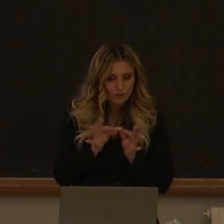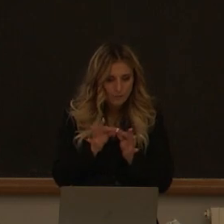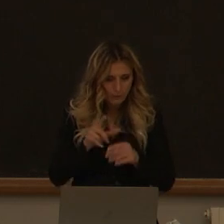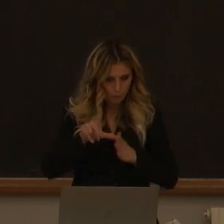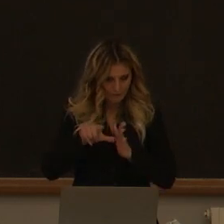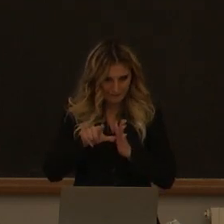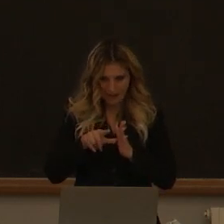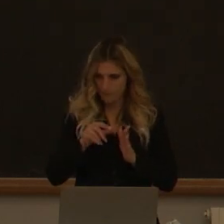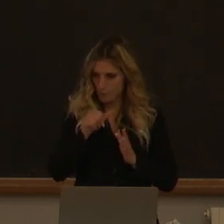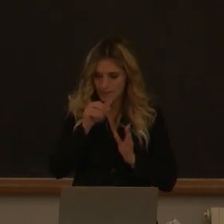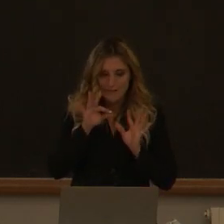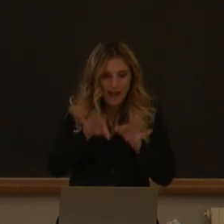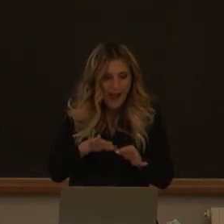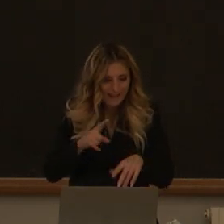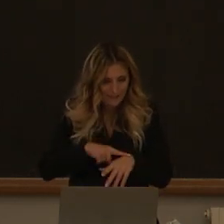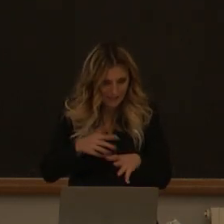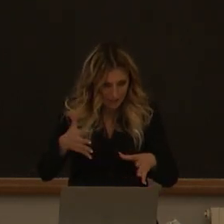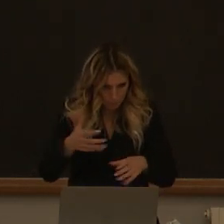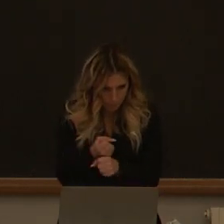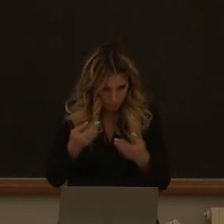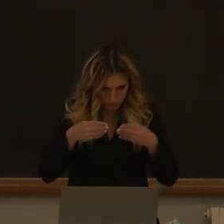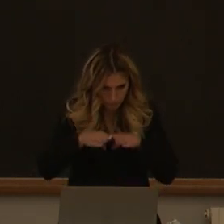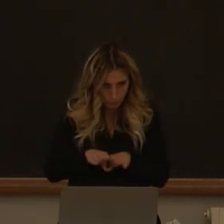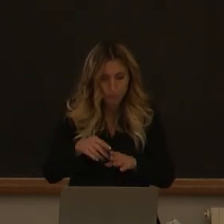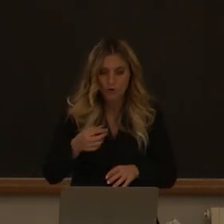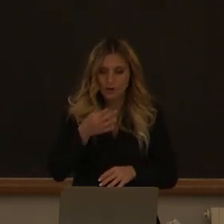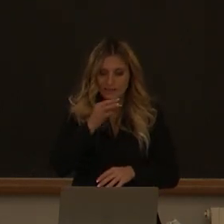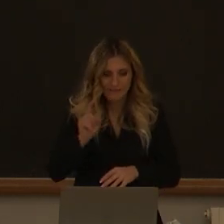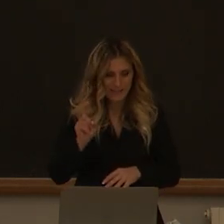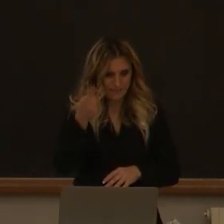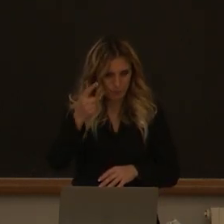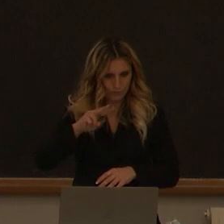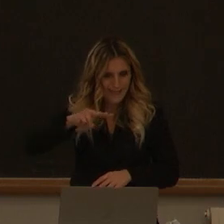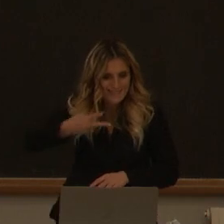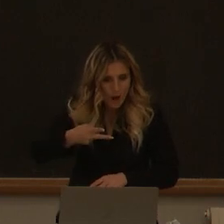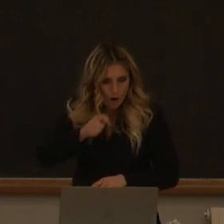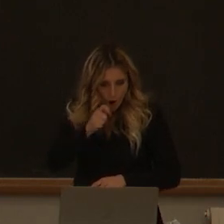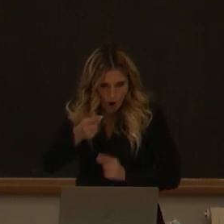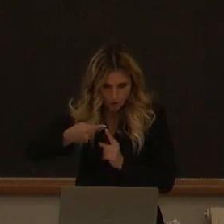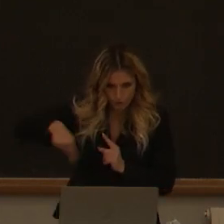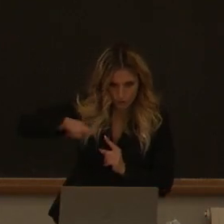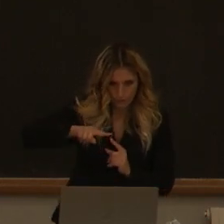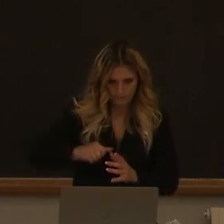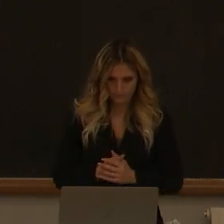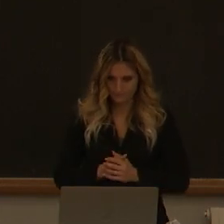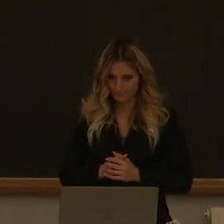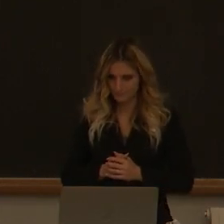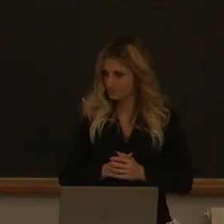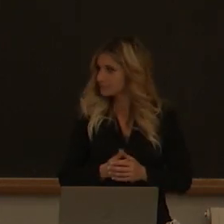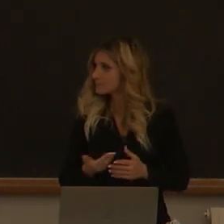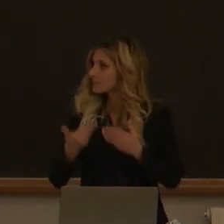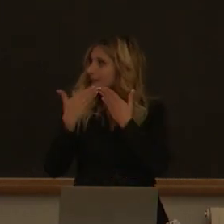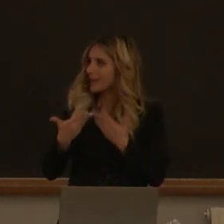arrivare alla conclusione del nostro orario, quindi sfruttiamo questo secondo passaggio. Prego, professor Gianzanti. Grazie della